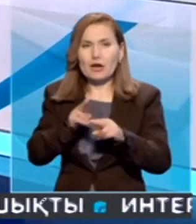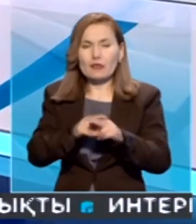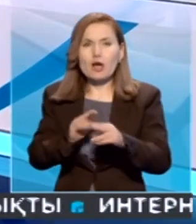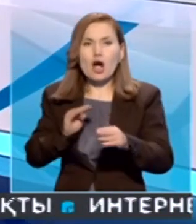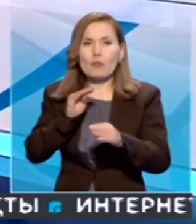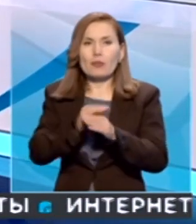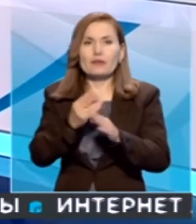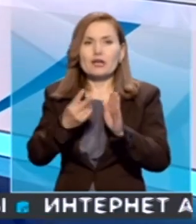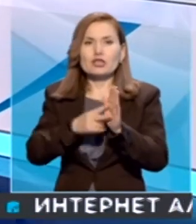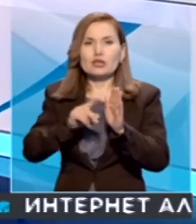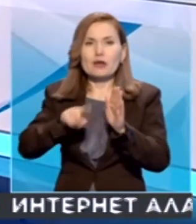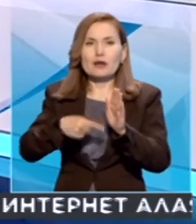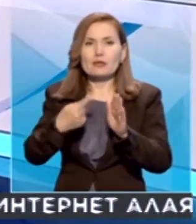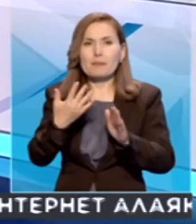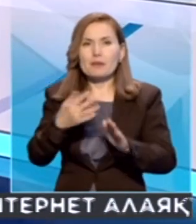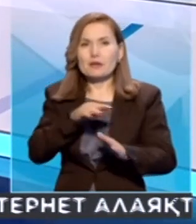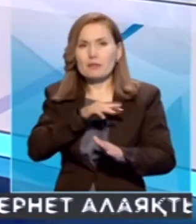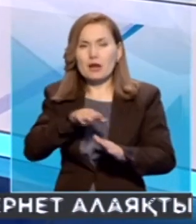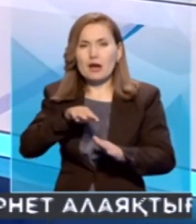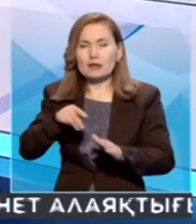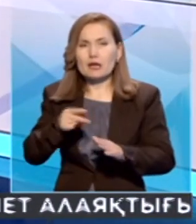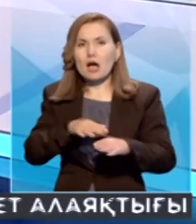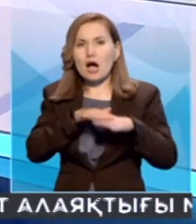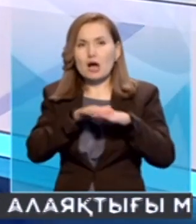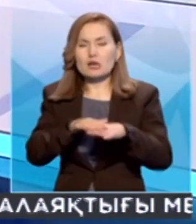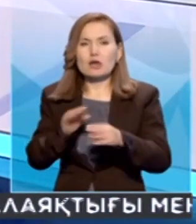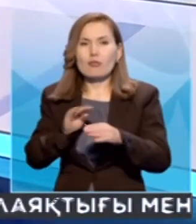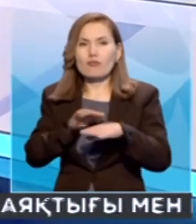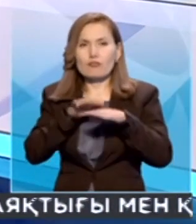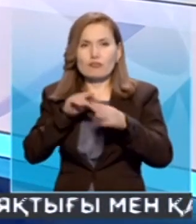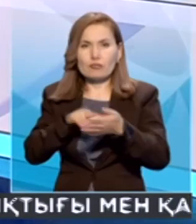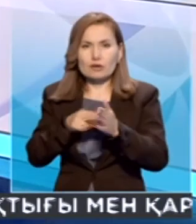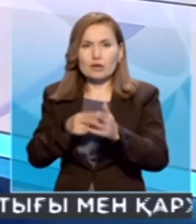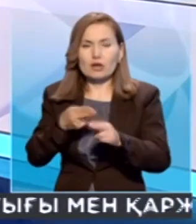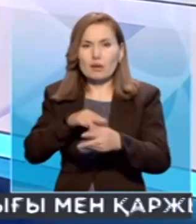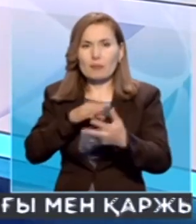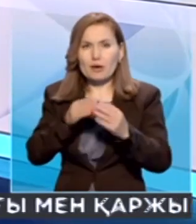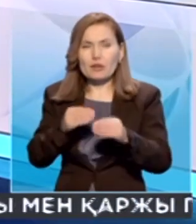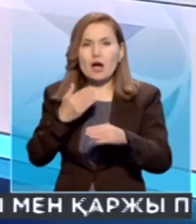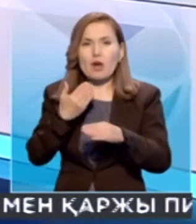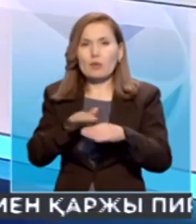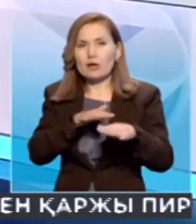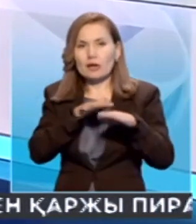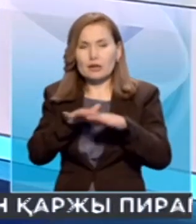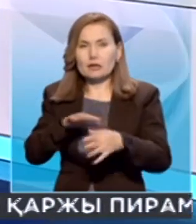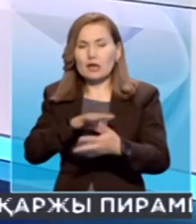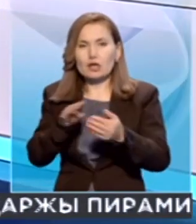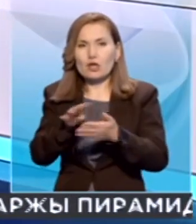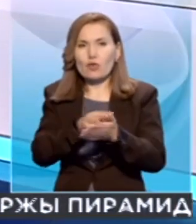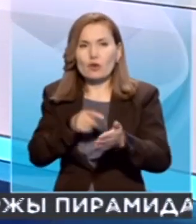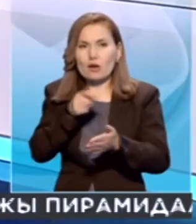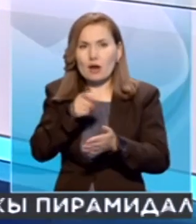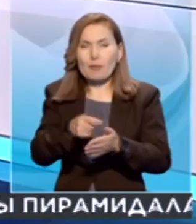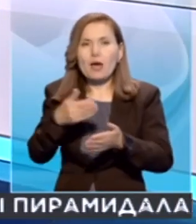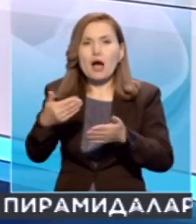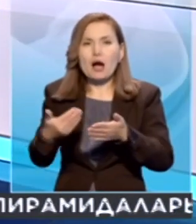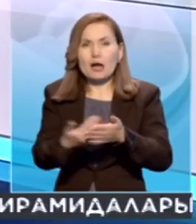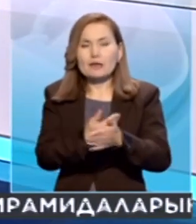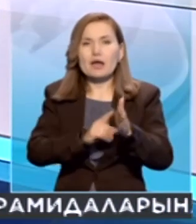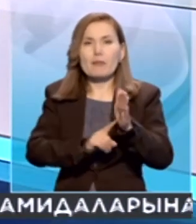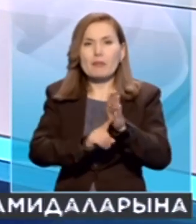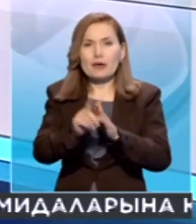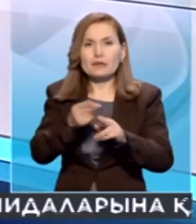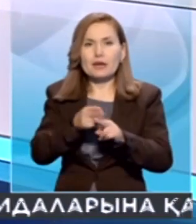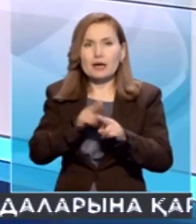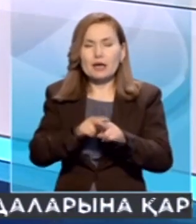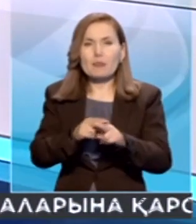қосымша 7,5 миллиард теңге қаржы беру қарастырылып жатыр. Демек тек қаражат бөлінгеннен кейін ғана өтініш қабылдауды қайта бастайды. Ал қазір